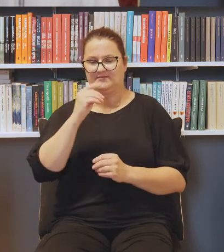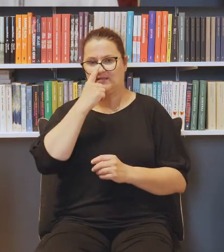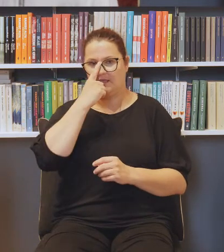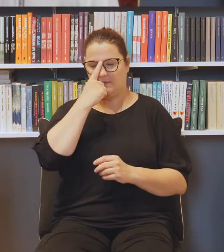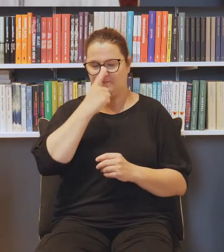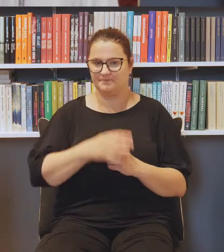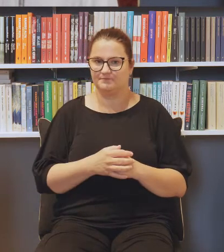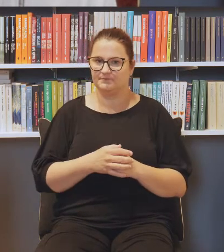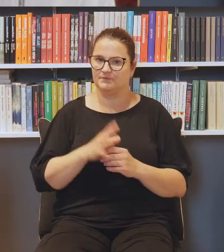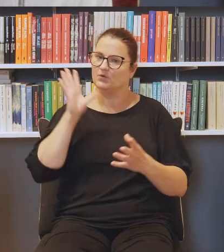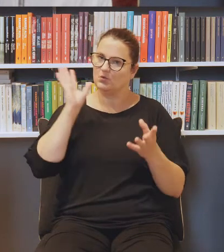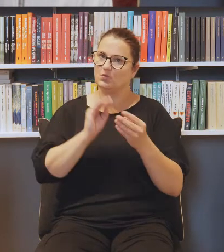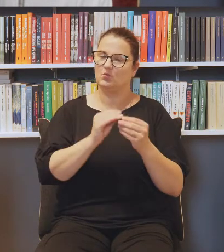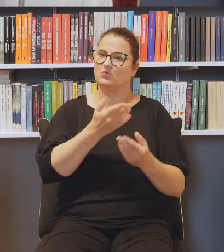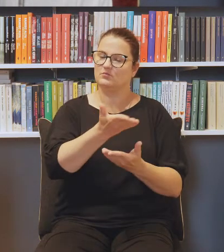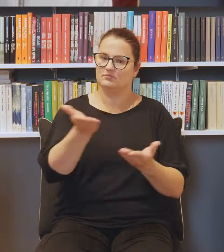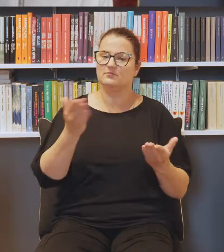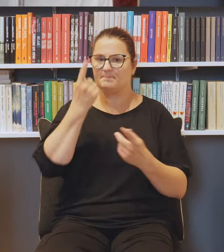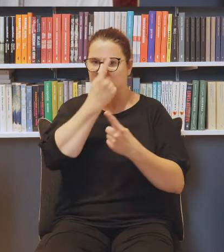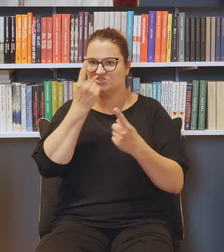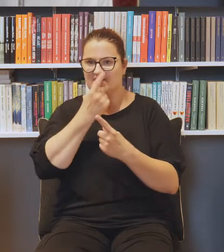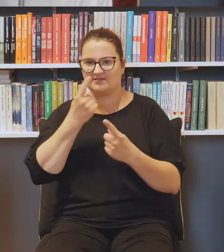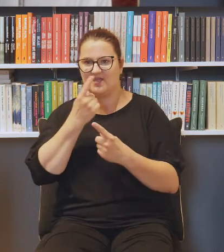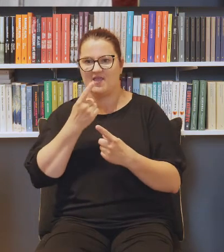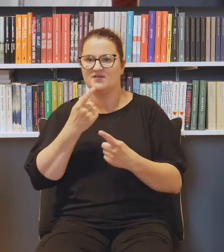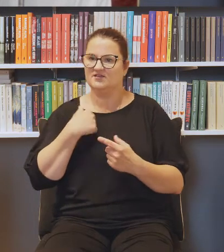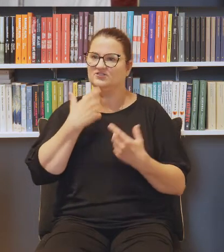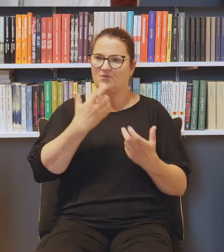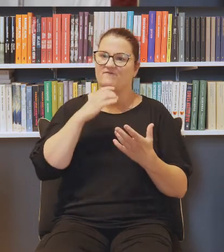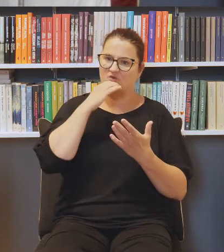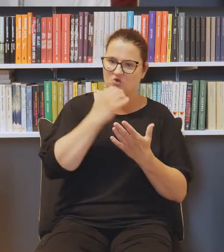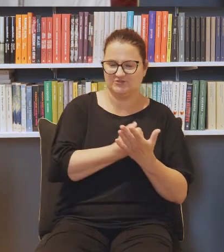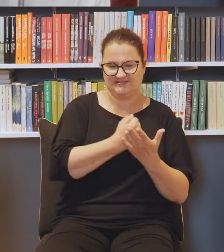które wyznaczają nasze myślenie, troszeczkę chciałem to wykorzystać.